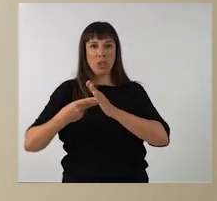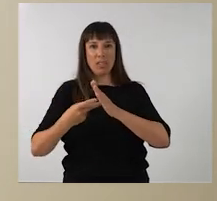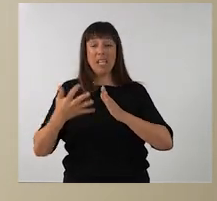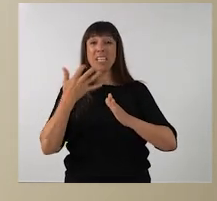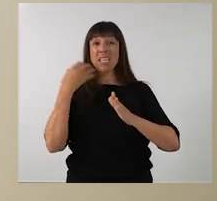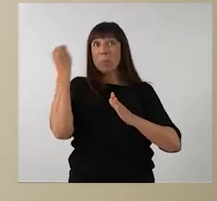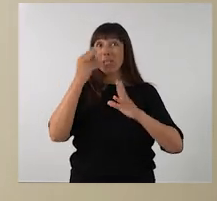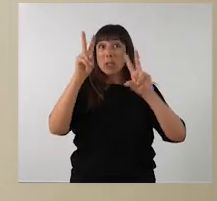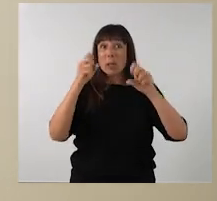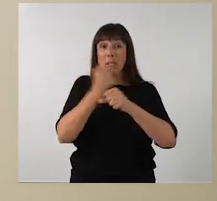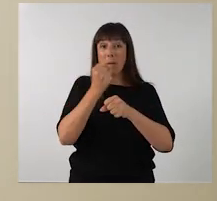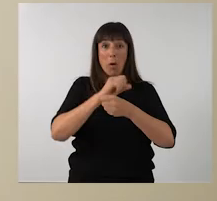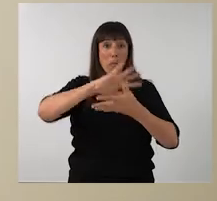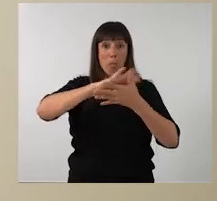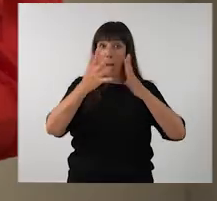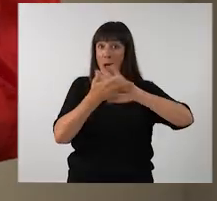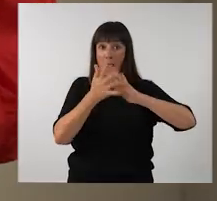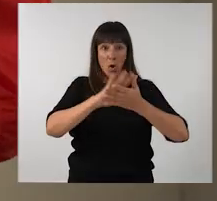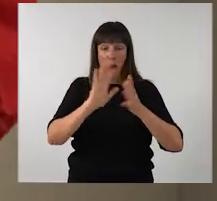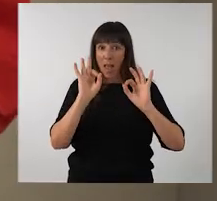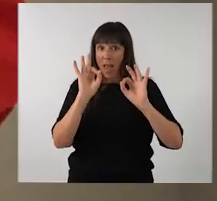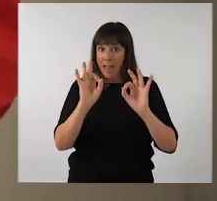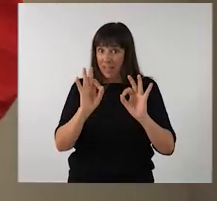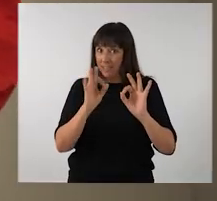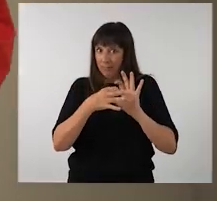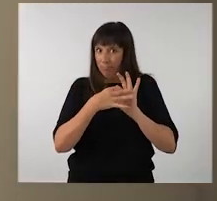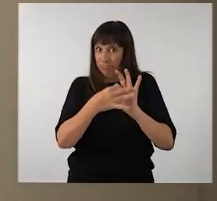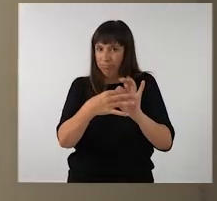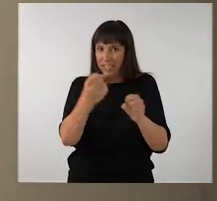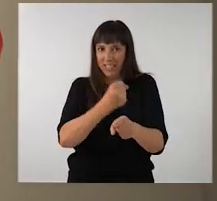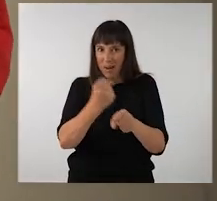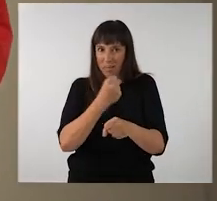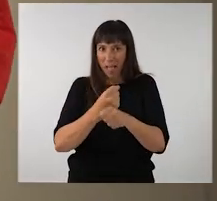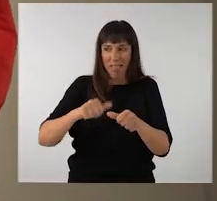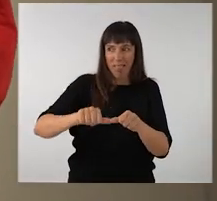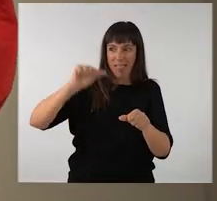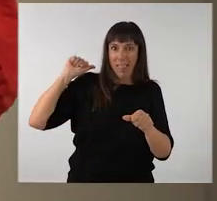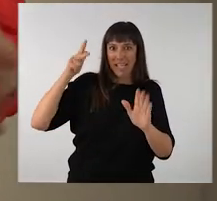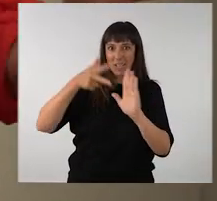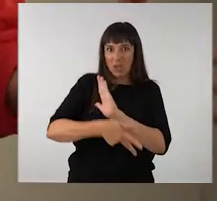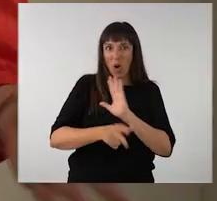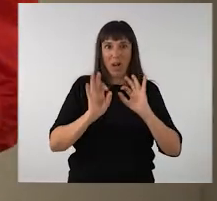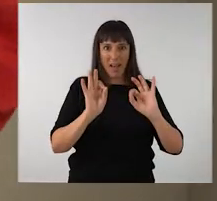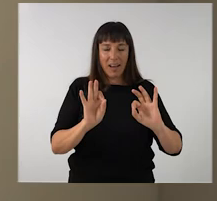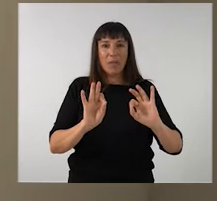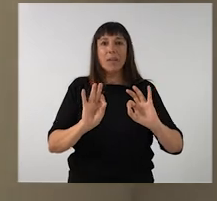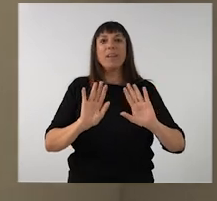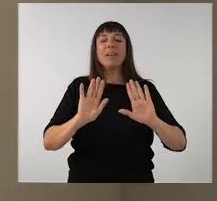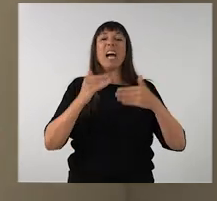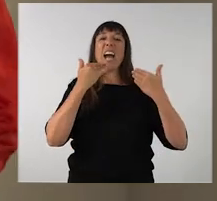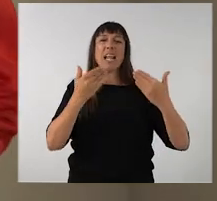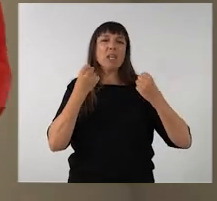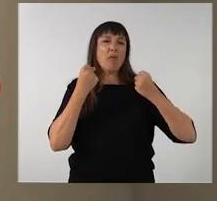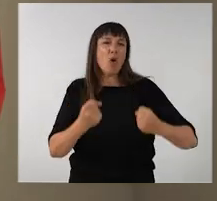si pensem en el treball, les mans segurament són l'element anatòmic que de manera més directa relacionem amb el treball, almenys durant bona part de la